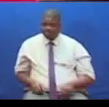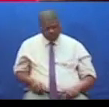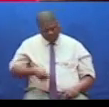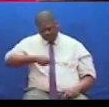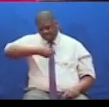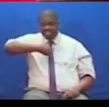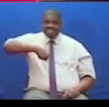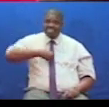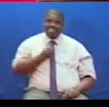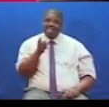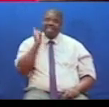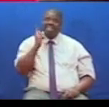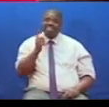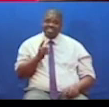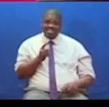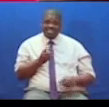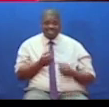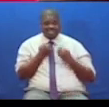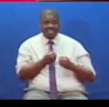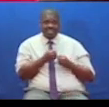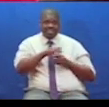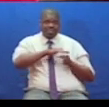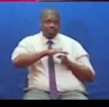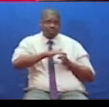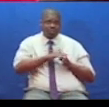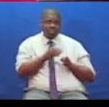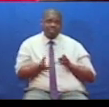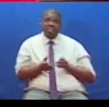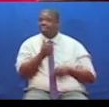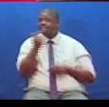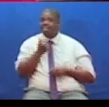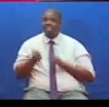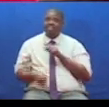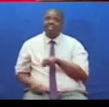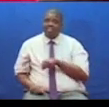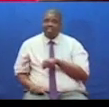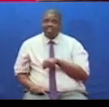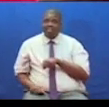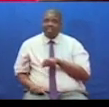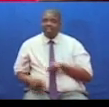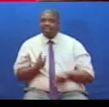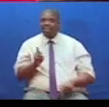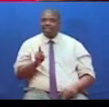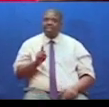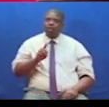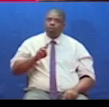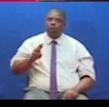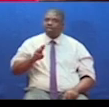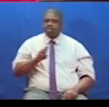sisi electricity energy consumption per capita Tanzania ni kilowati